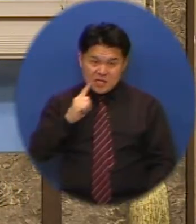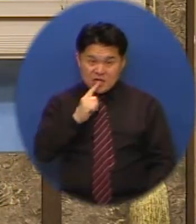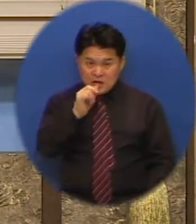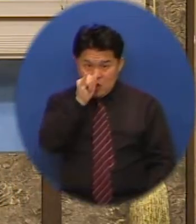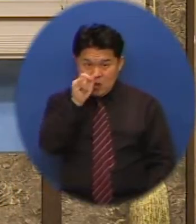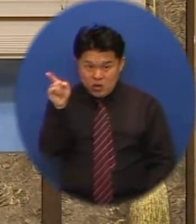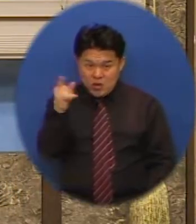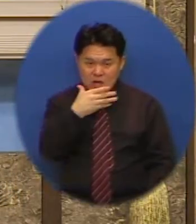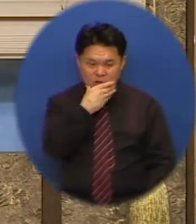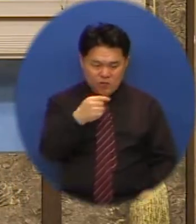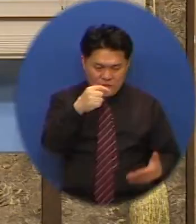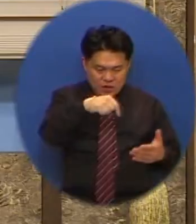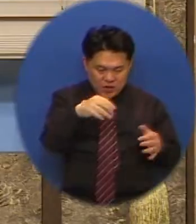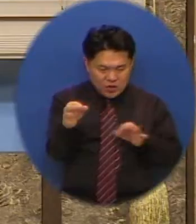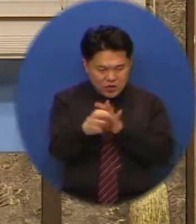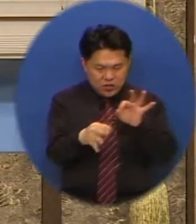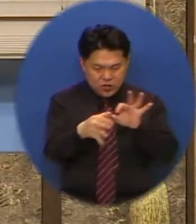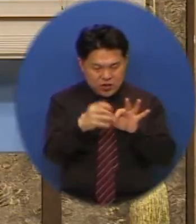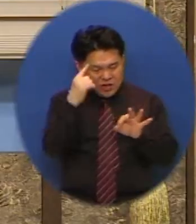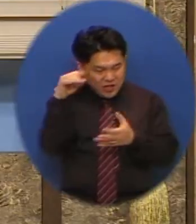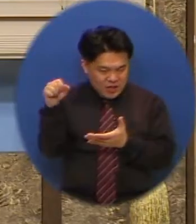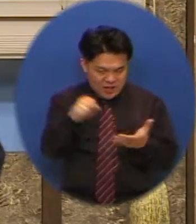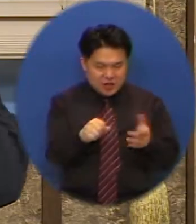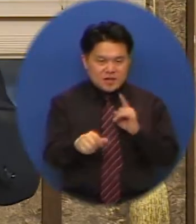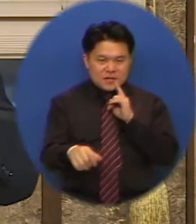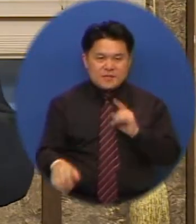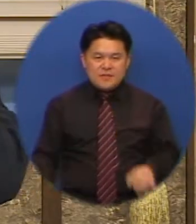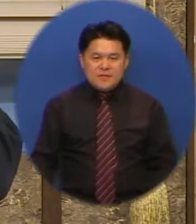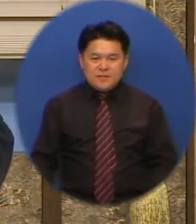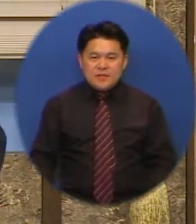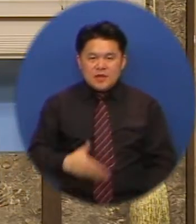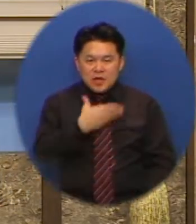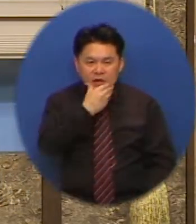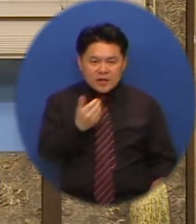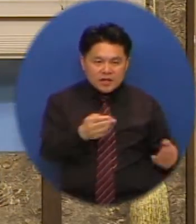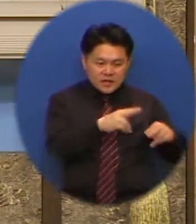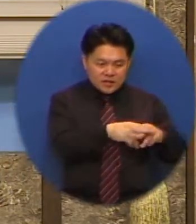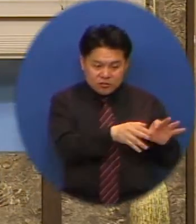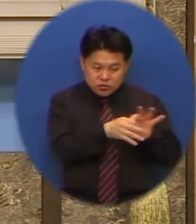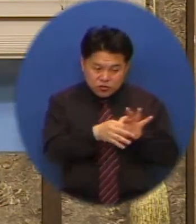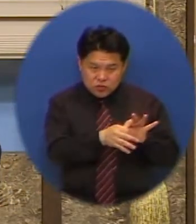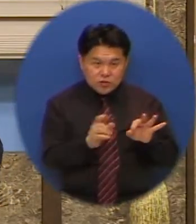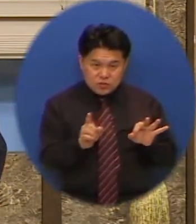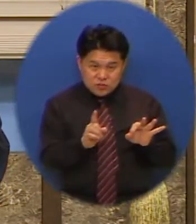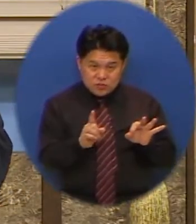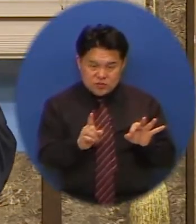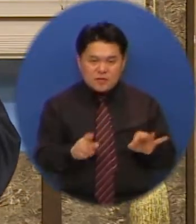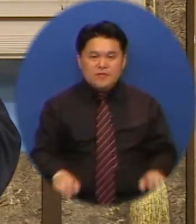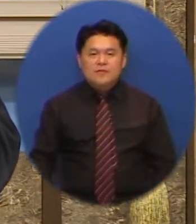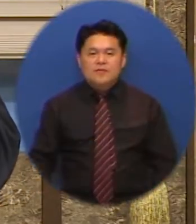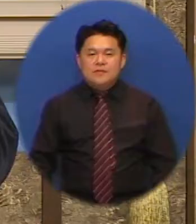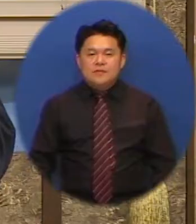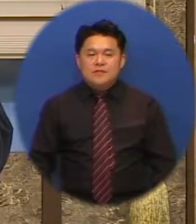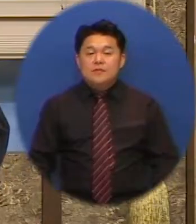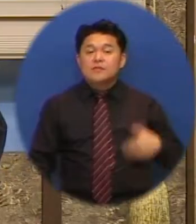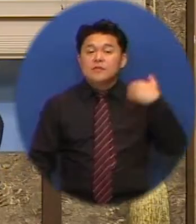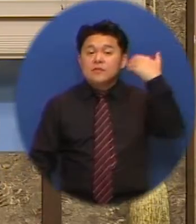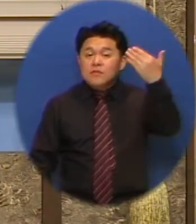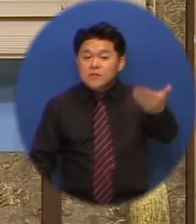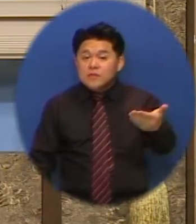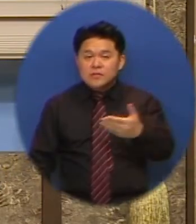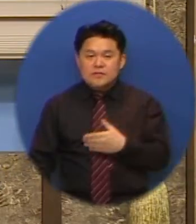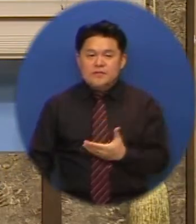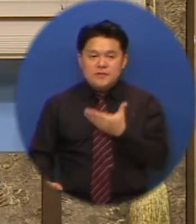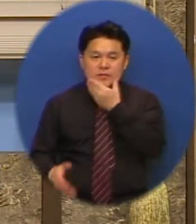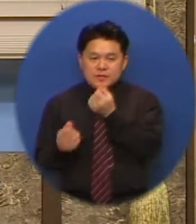개념을 도입하자는 예. 거예요. 그리고 이제 복지하고 일자리하고 이제 연결을 시켜서 네. 하게 되면